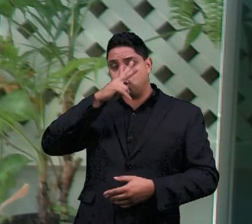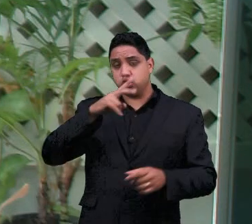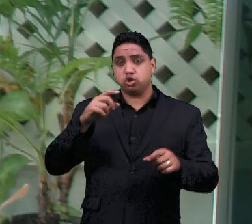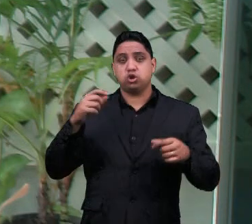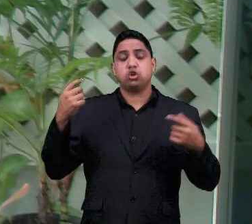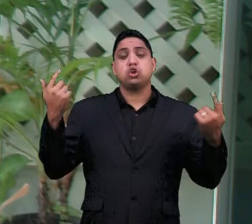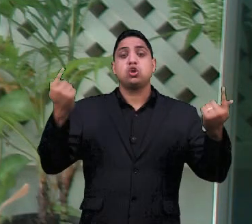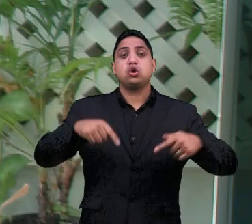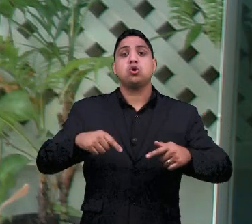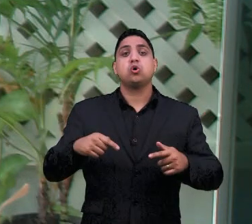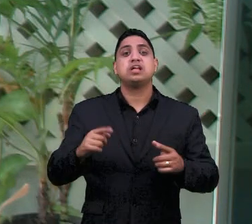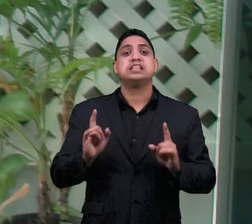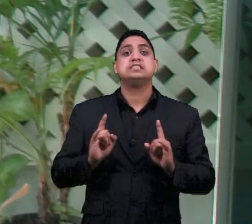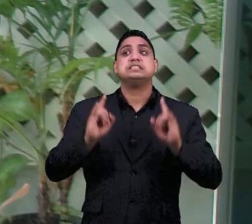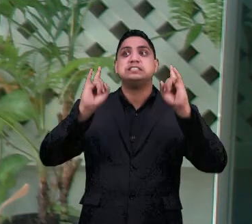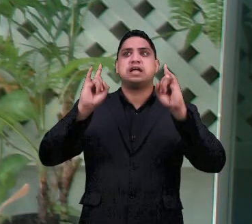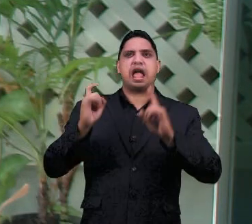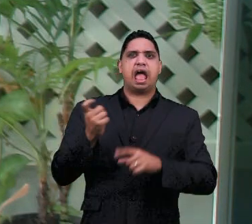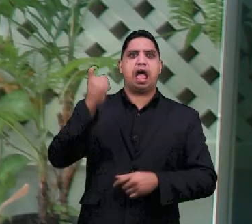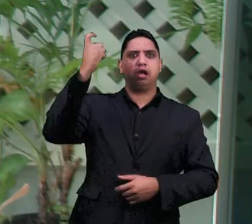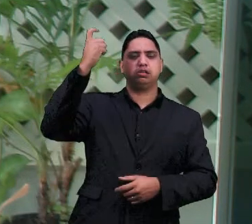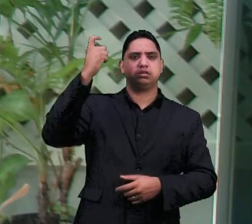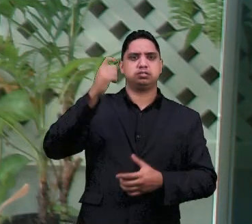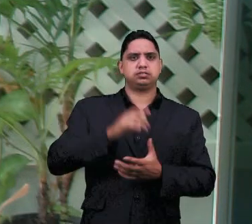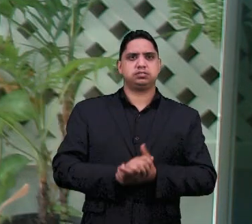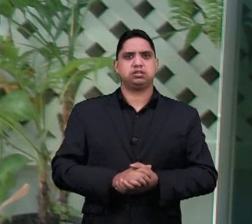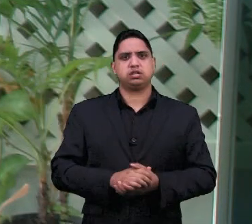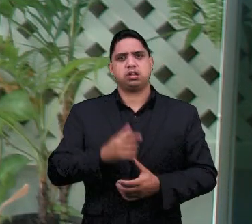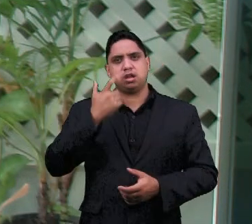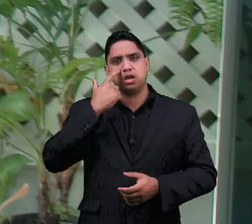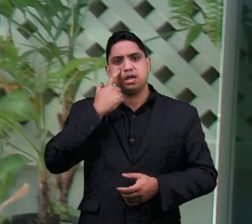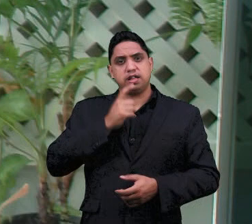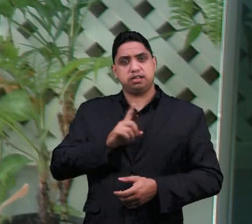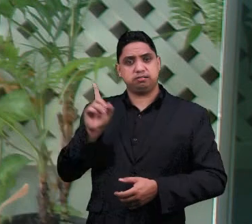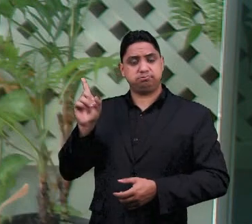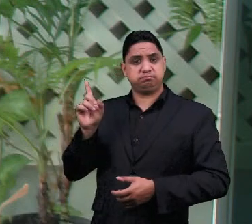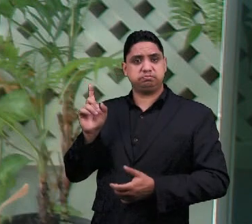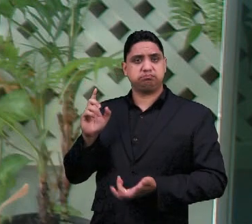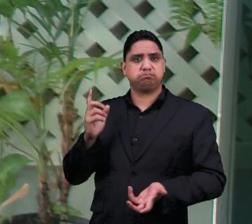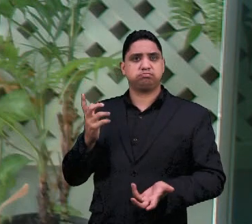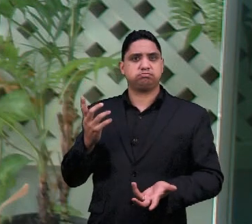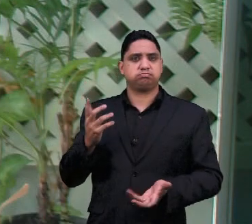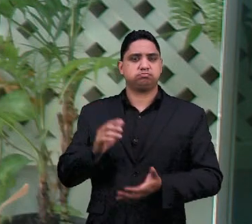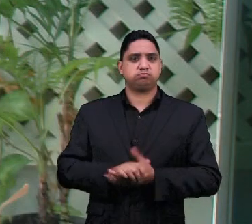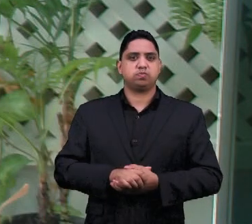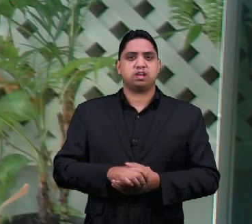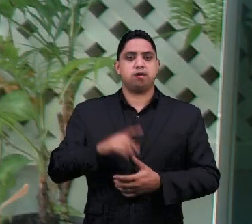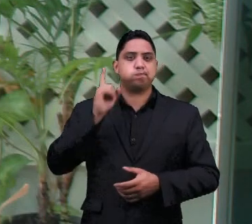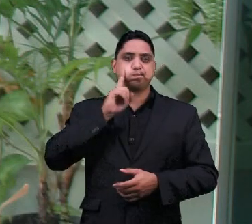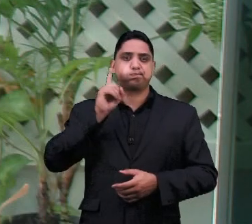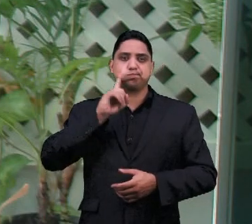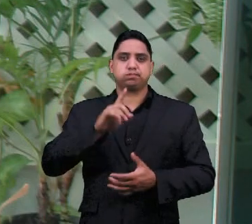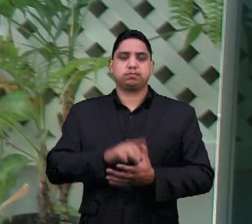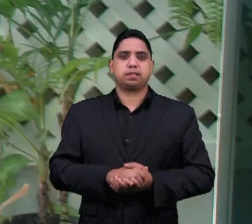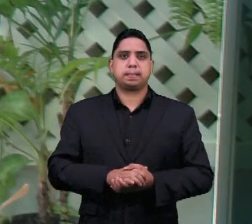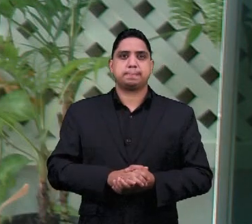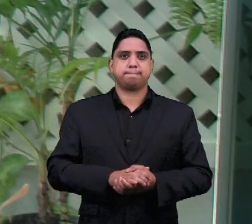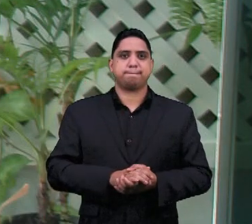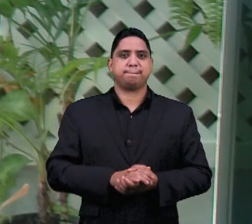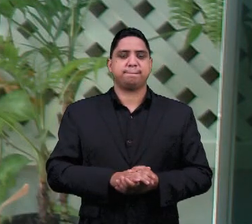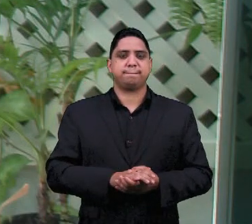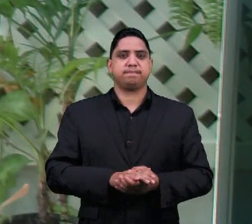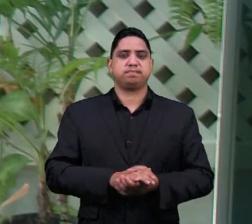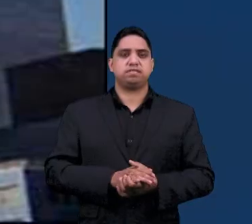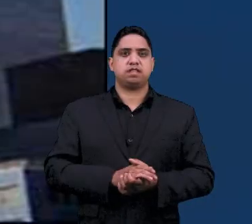des nuages, des denses ténèbres, les jours de trompette contre les villes fortes et les